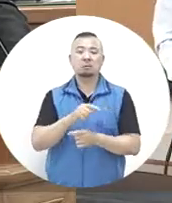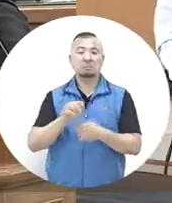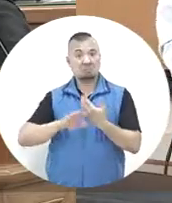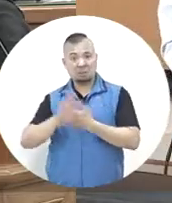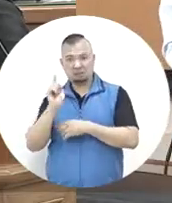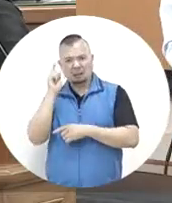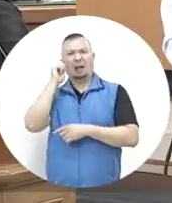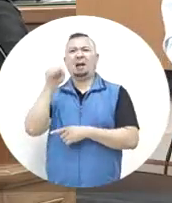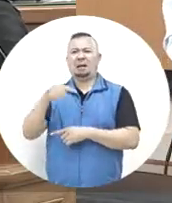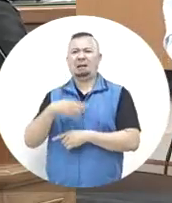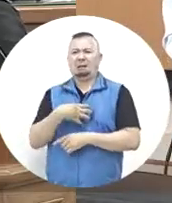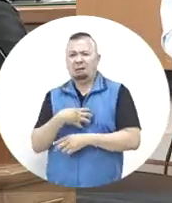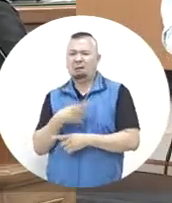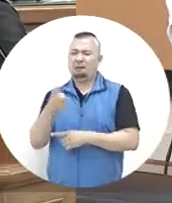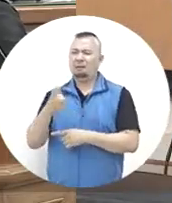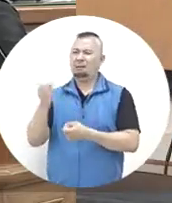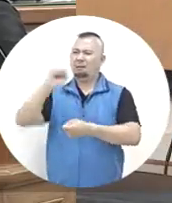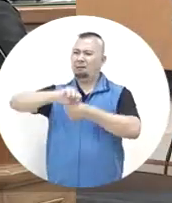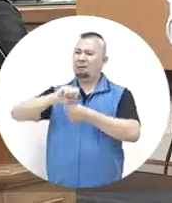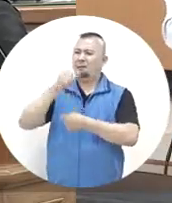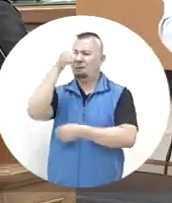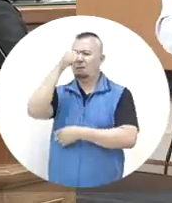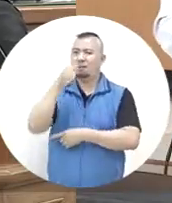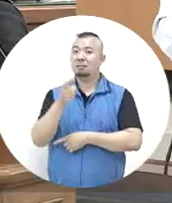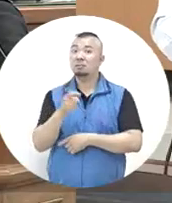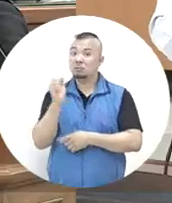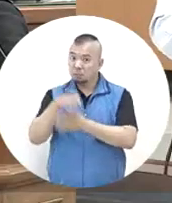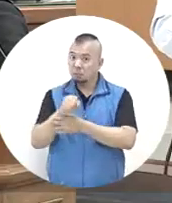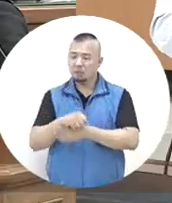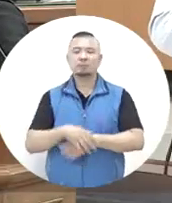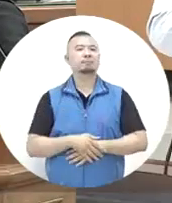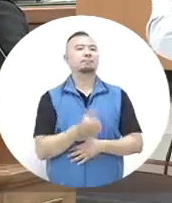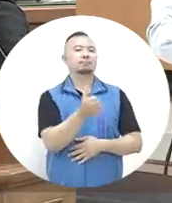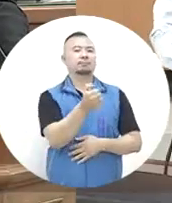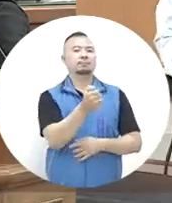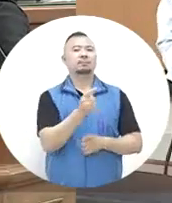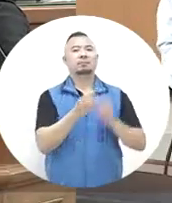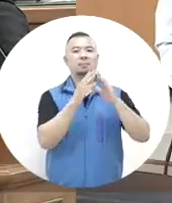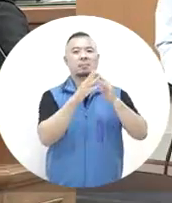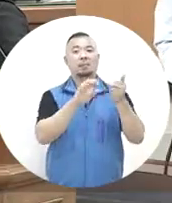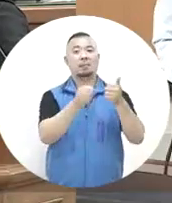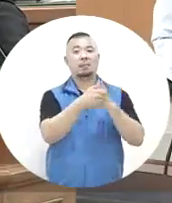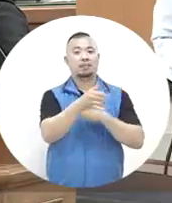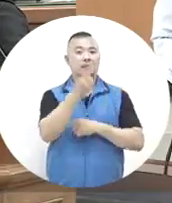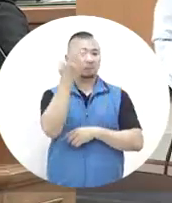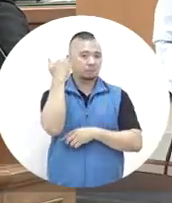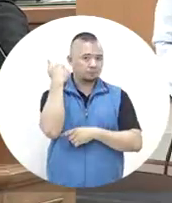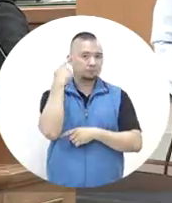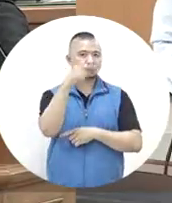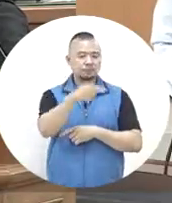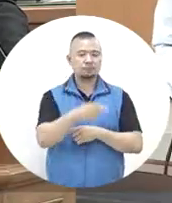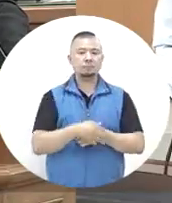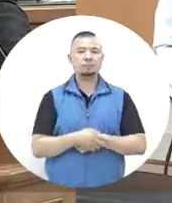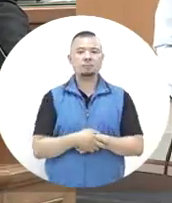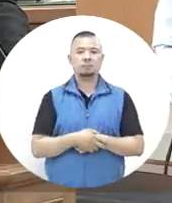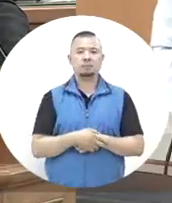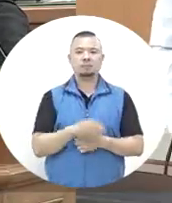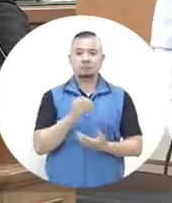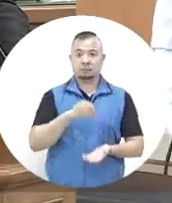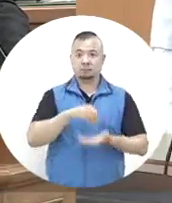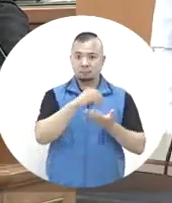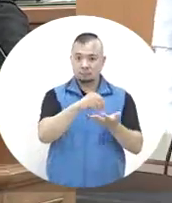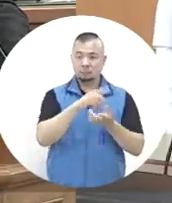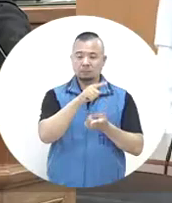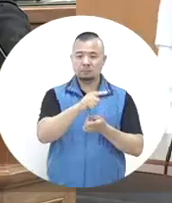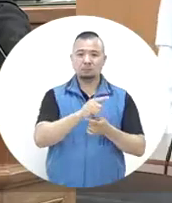同意请回答。 这个我非常谢谢苏议员，其实很早你就提出来要体恤清洁队